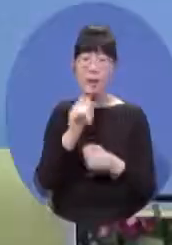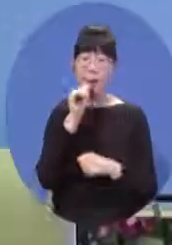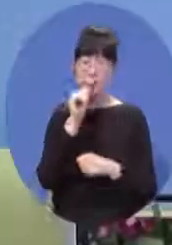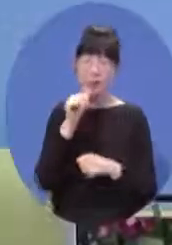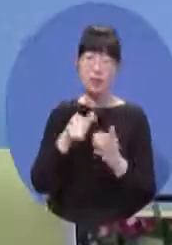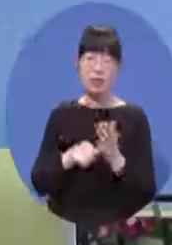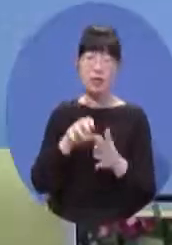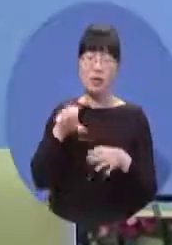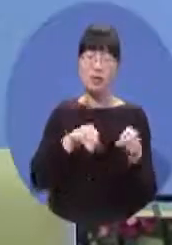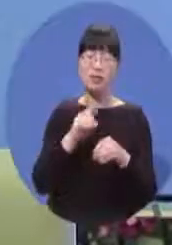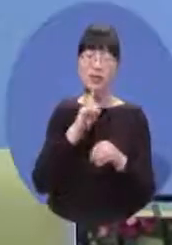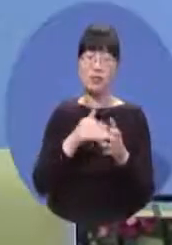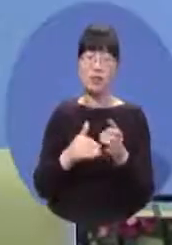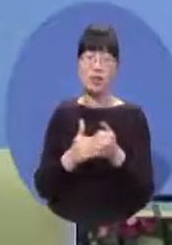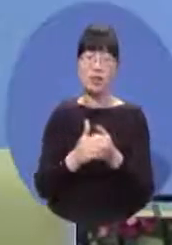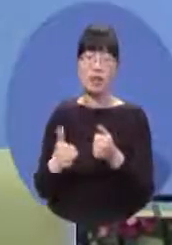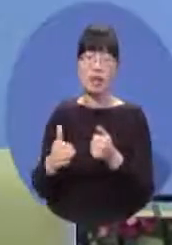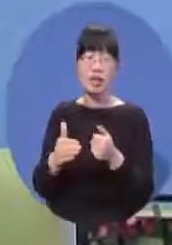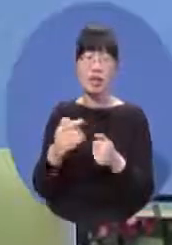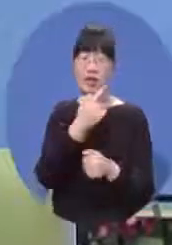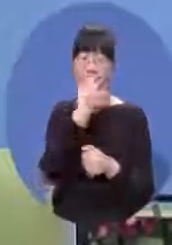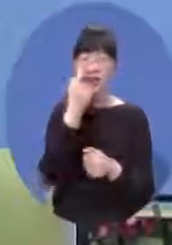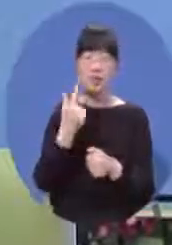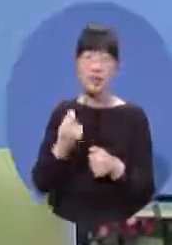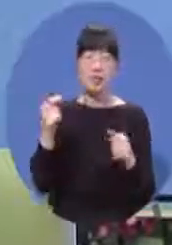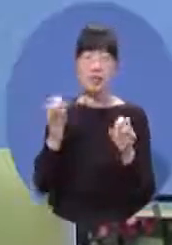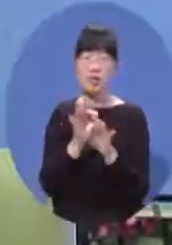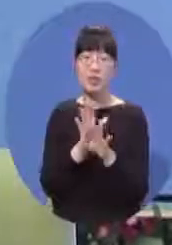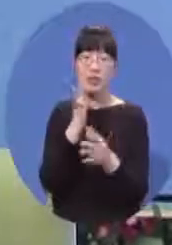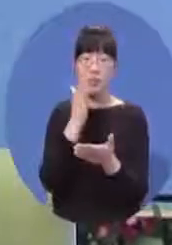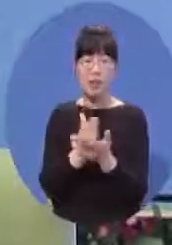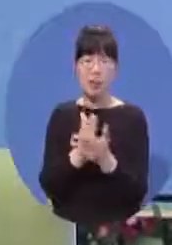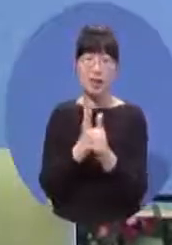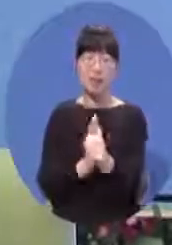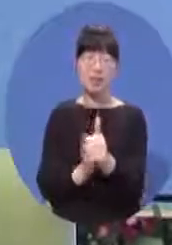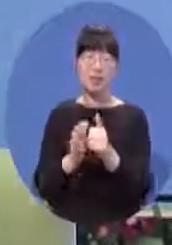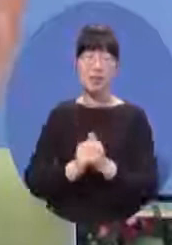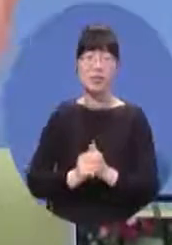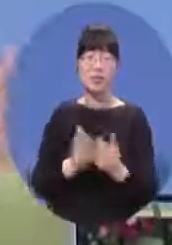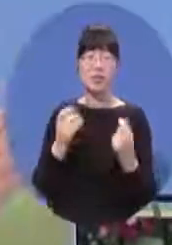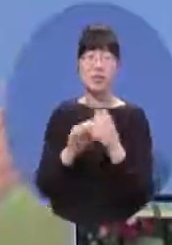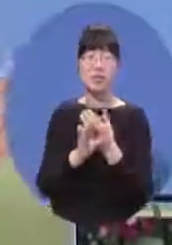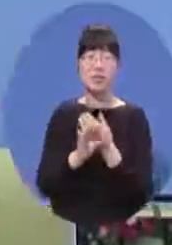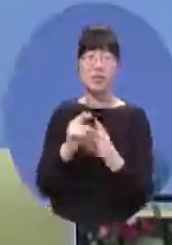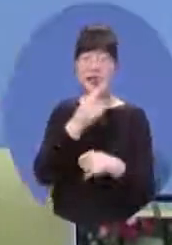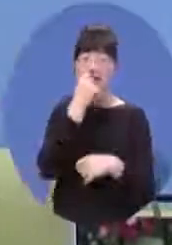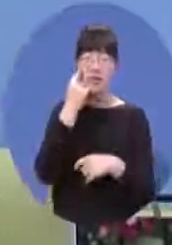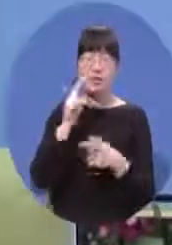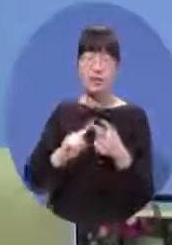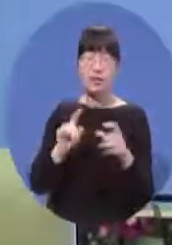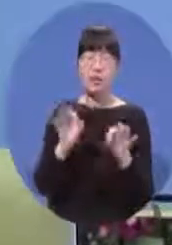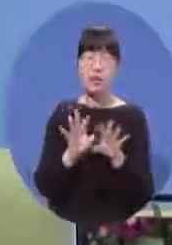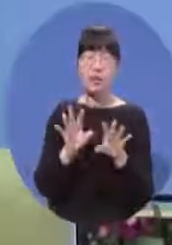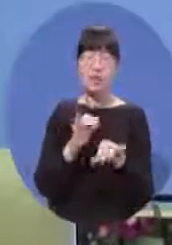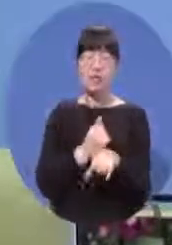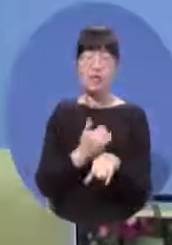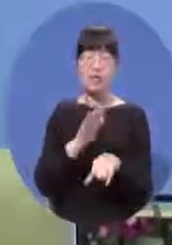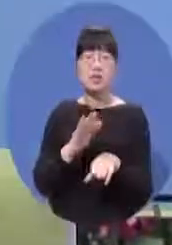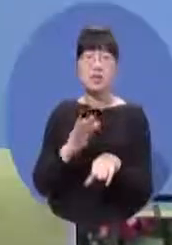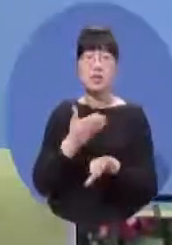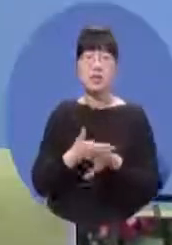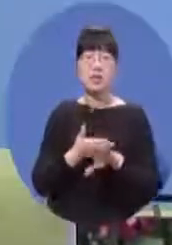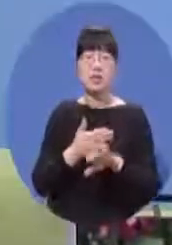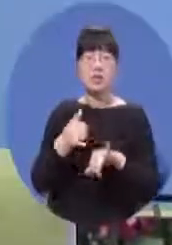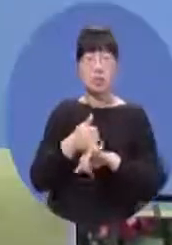물건을 주워오는 거거든요. 그러니까 섣불리 증상을 빨리 없애려고 하지 마시고요. 네, 네. 그러면 그 증상은 잠깐 없어지지만 다른 걸로 반드시